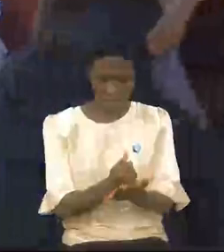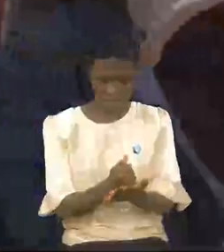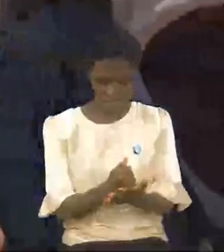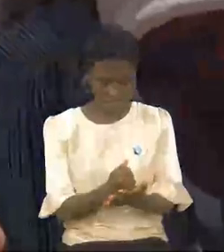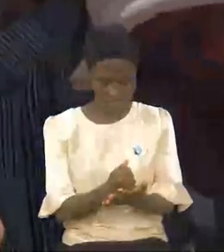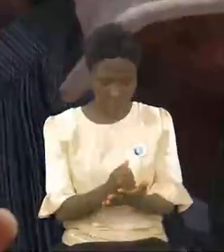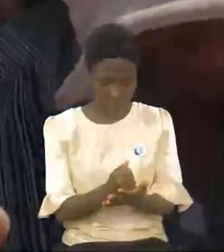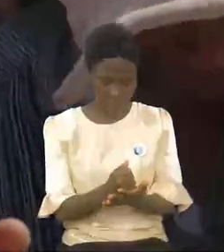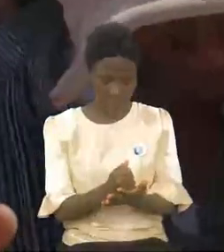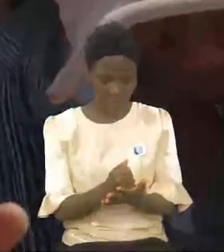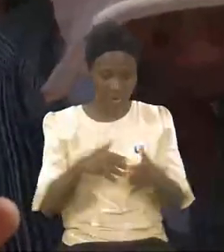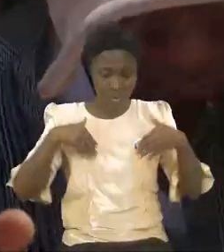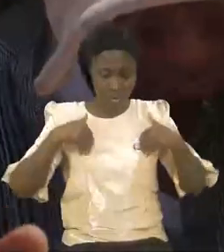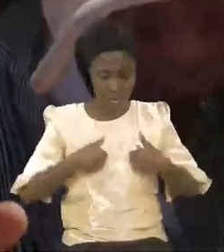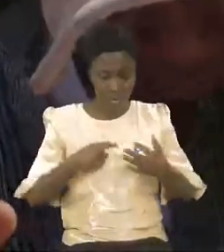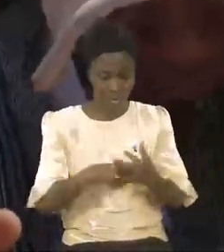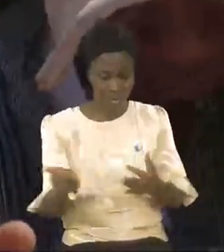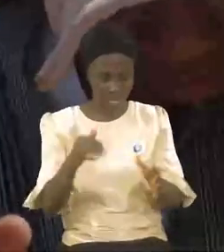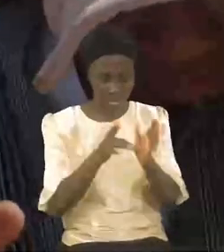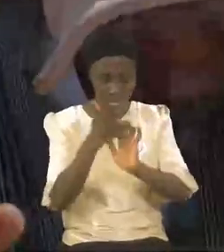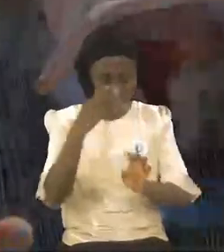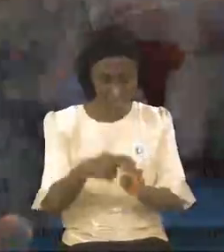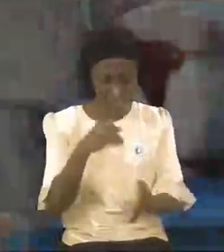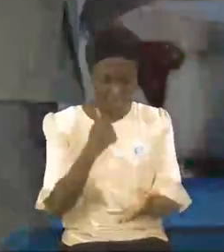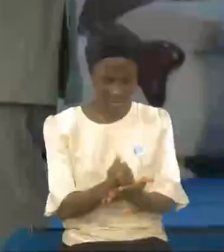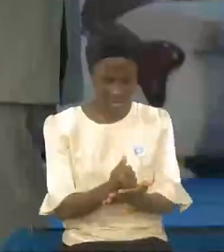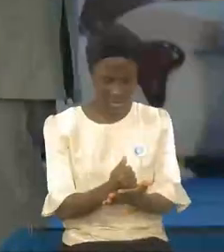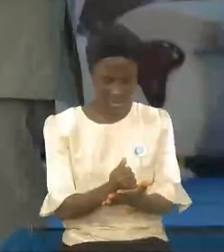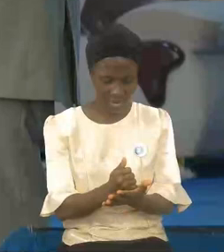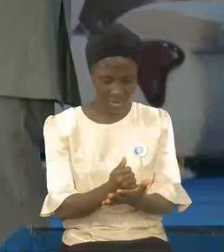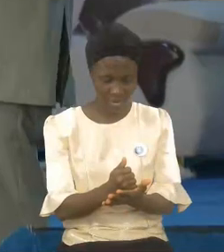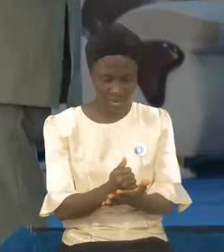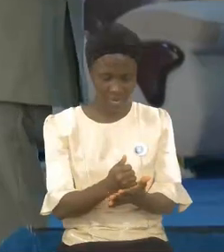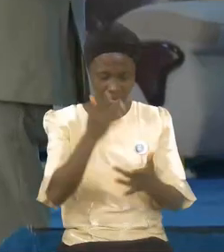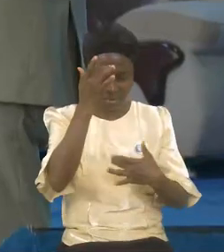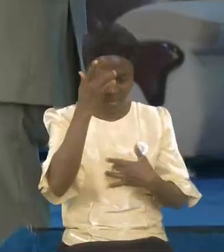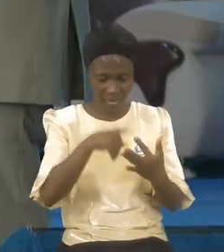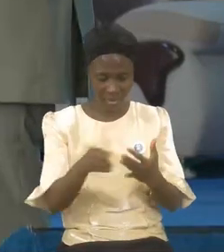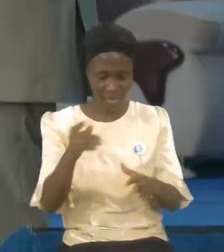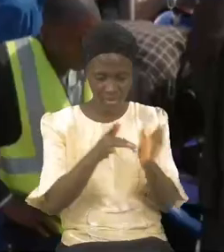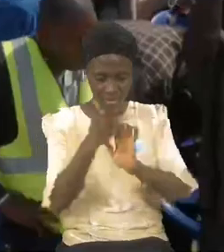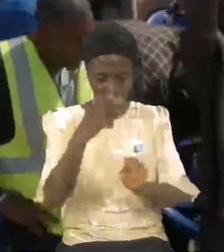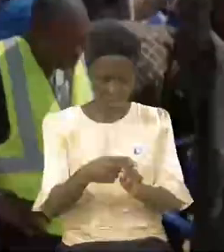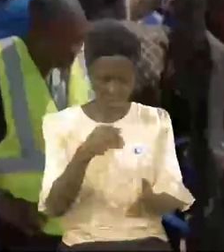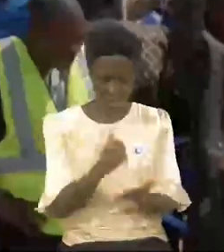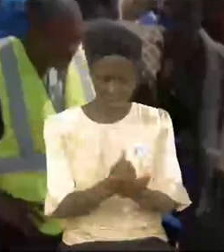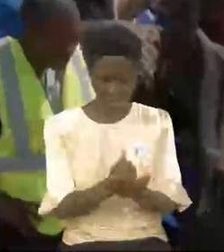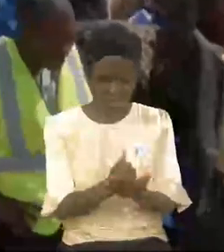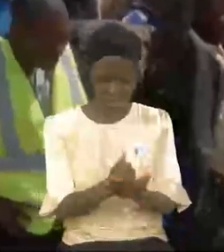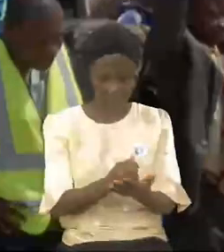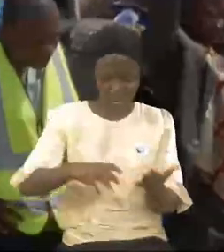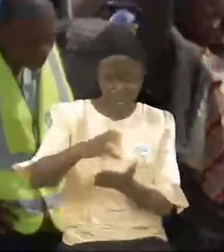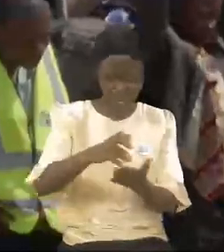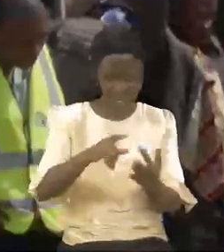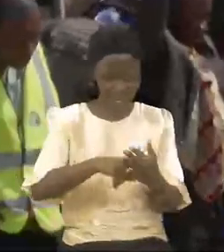Jésus-Christ. La faiblesse sort de ce lieu-là. Infimité sort de ce lieu-là.